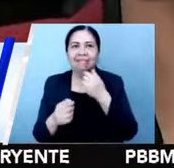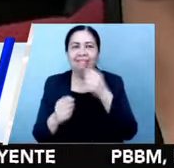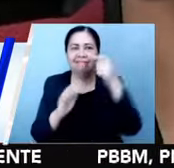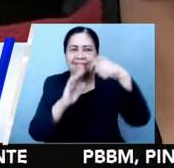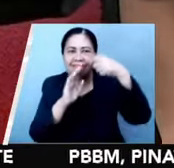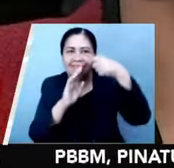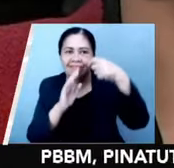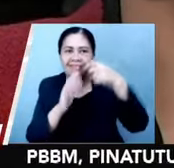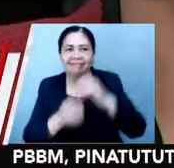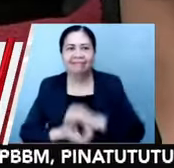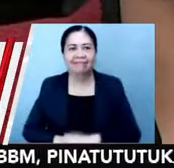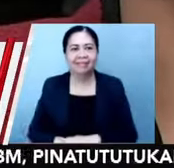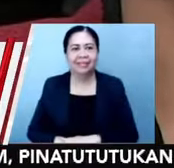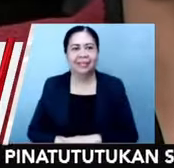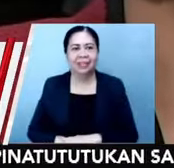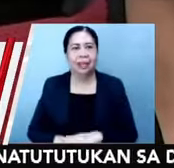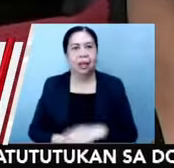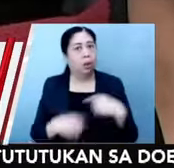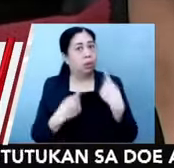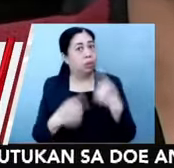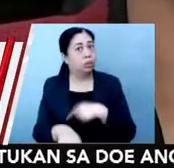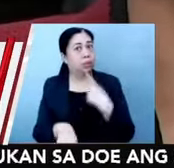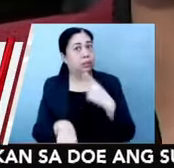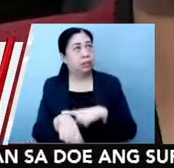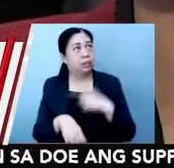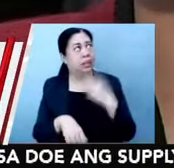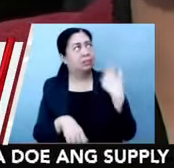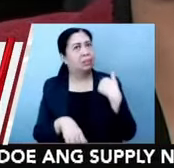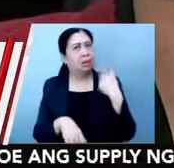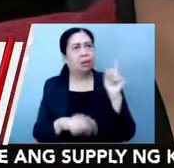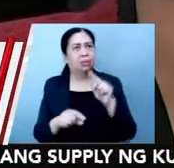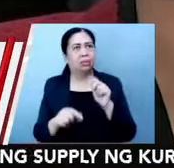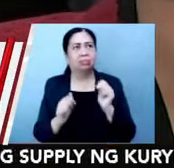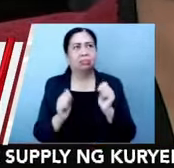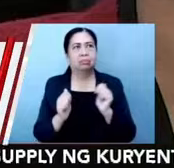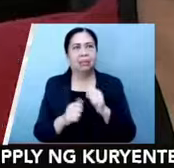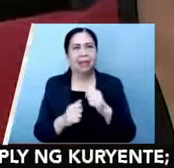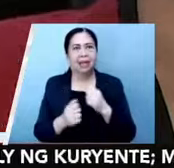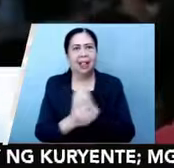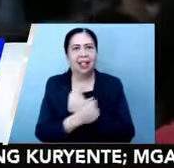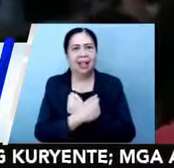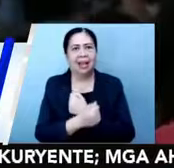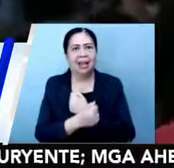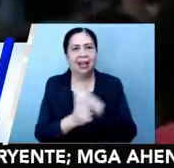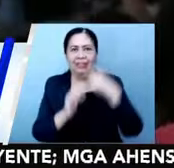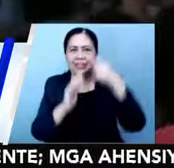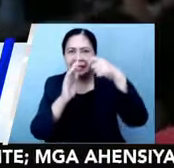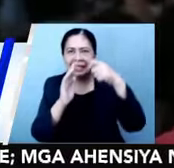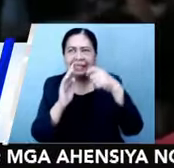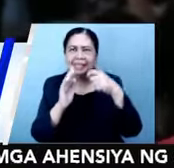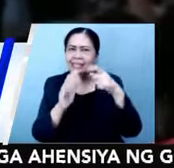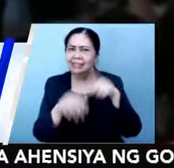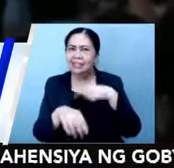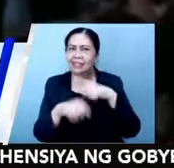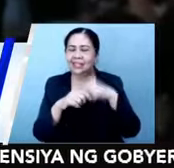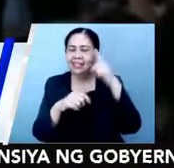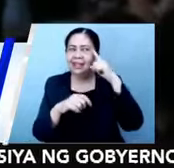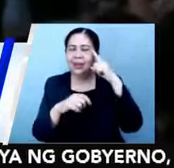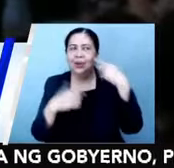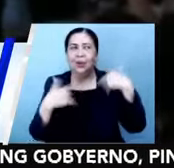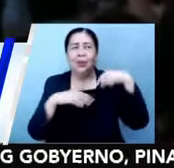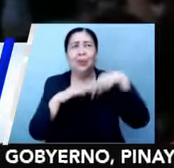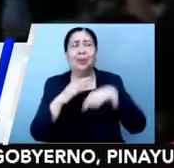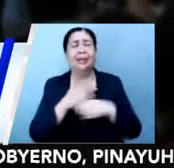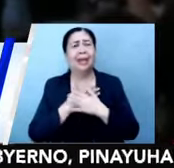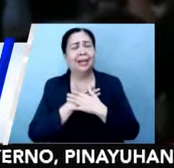It's been a long time since I last did a love scene. Years na rin talaga. Nag-sink in sa akin na, oh my gosh. So